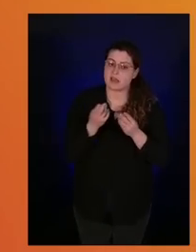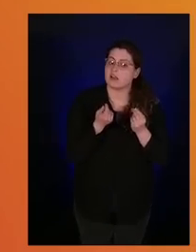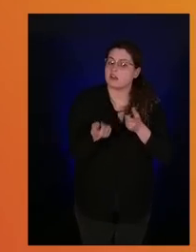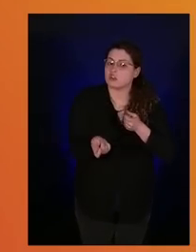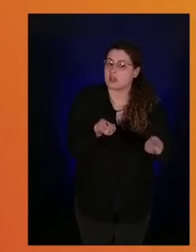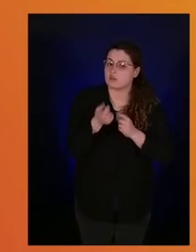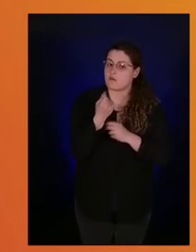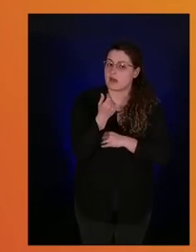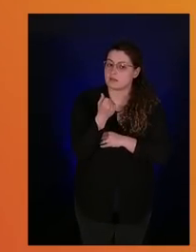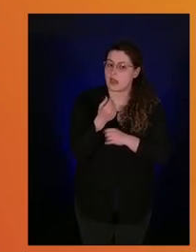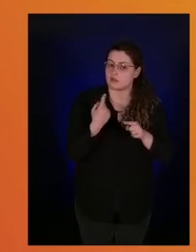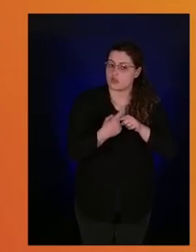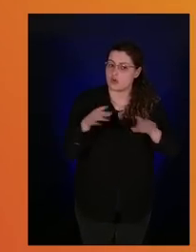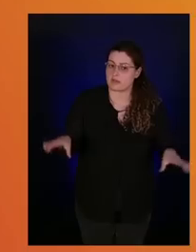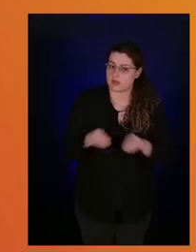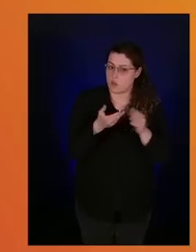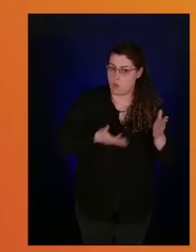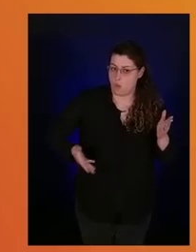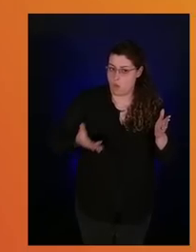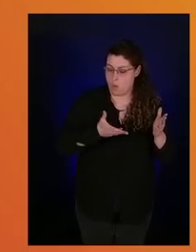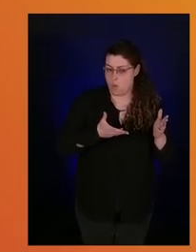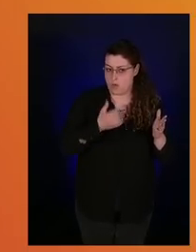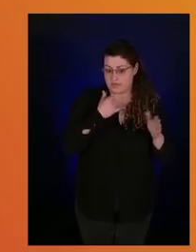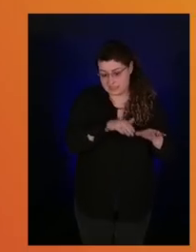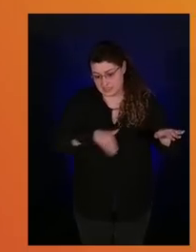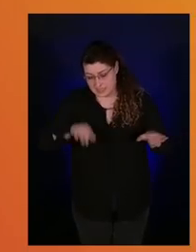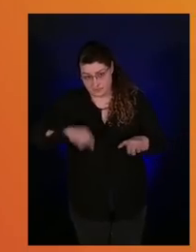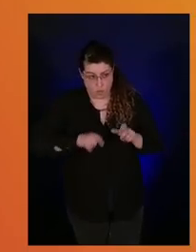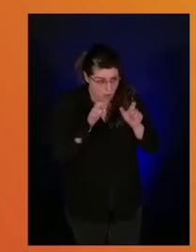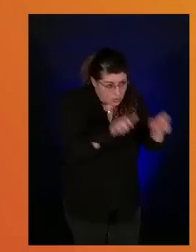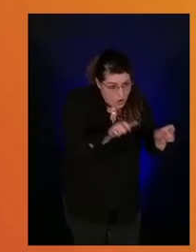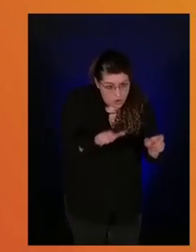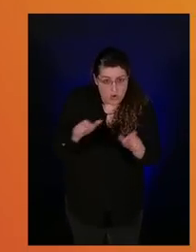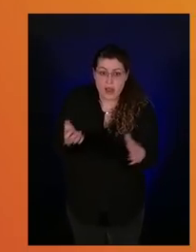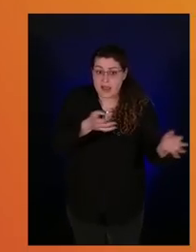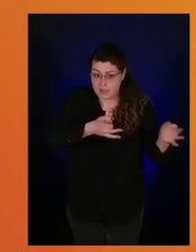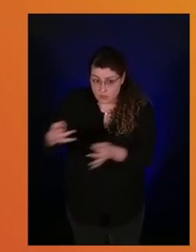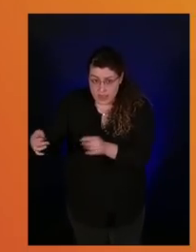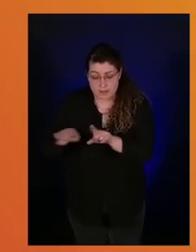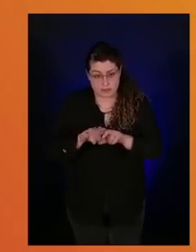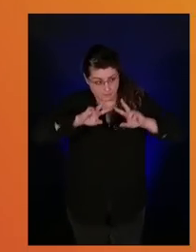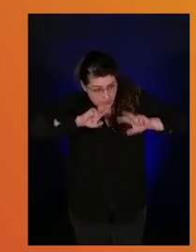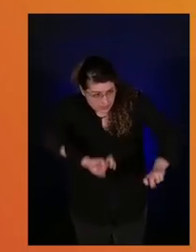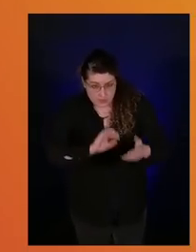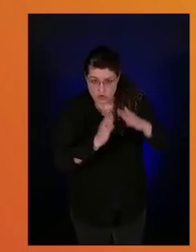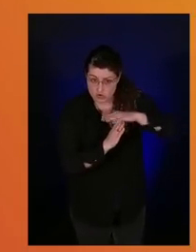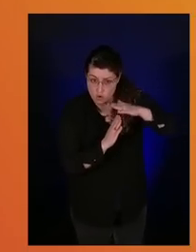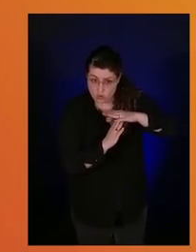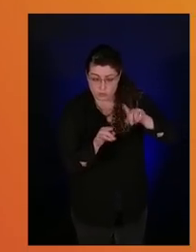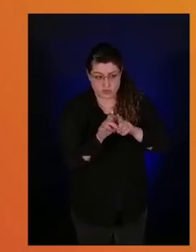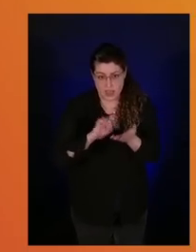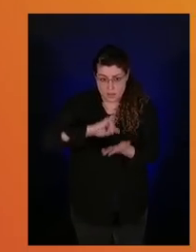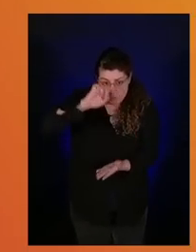financière de notre Confédération. Cela passe par des contrôles réguliers, des analyses approfondies des comptes et des